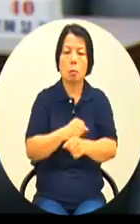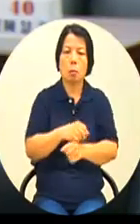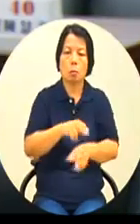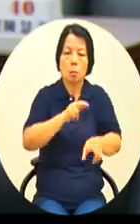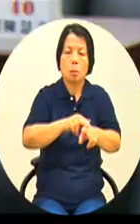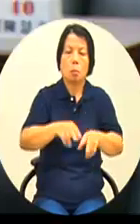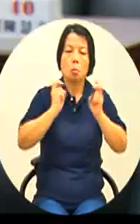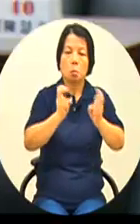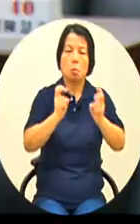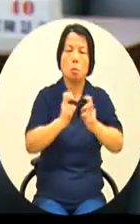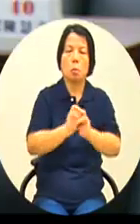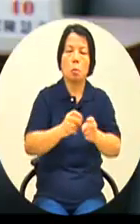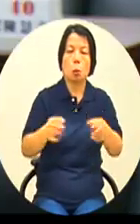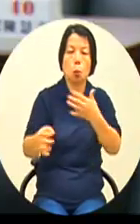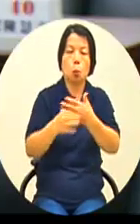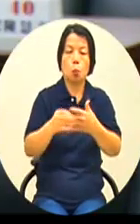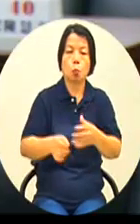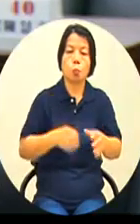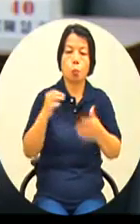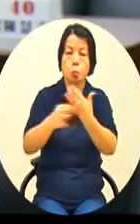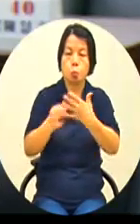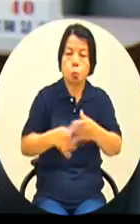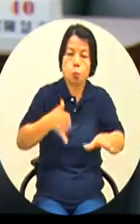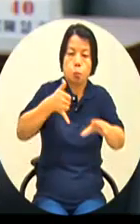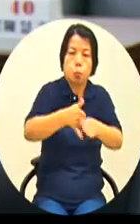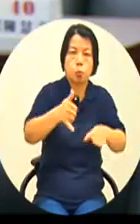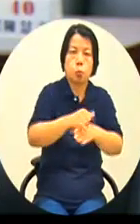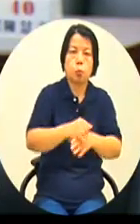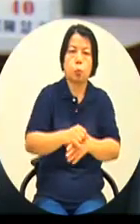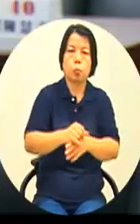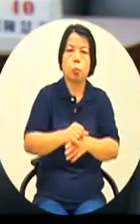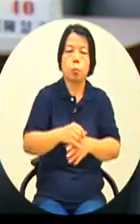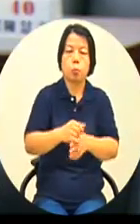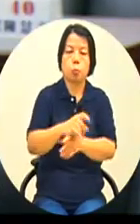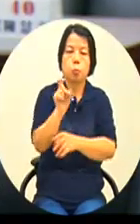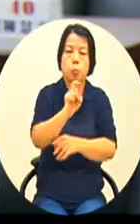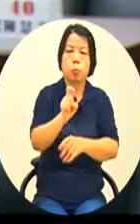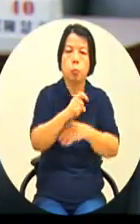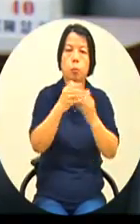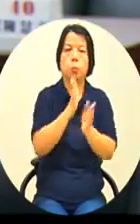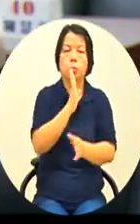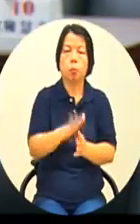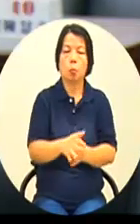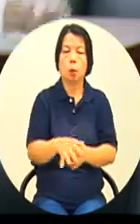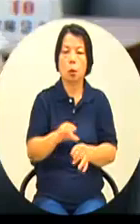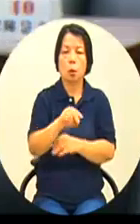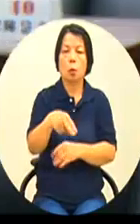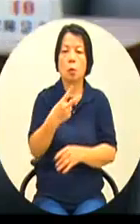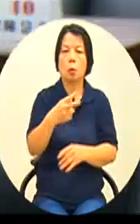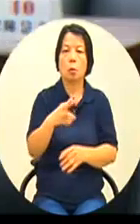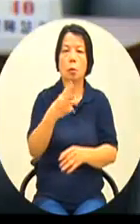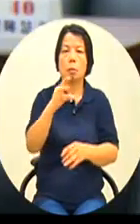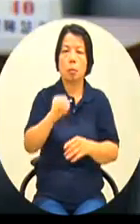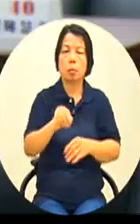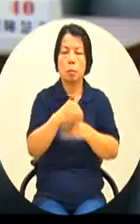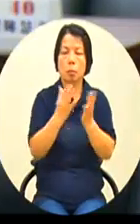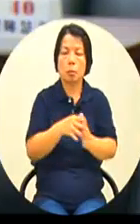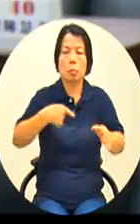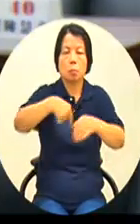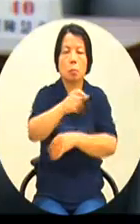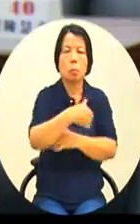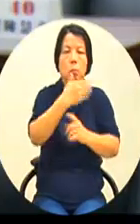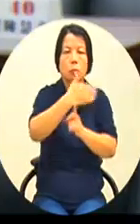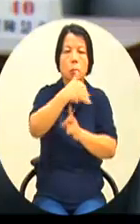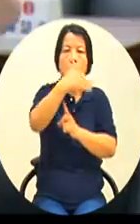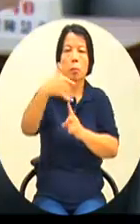真方便。人口嘛，咪讲500万、几百万，那300万尔。咱高雄市政马上刷去基山嘛，马上刷去